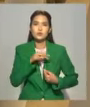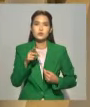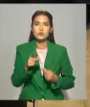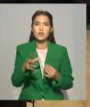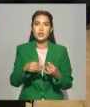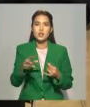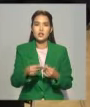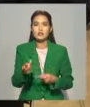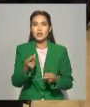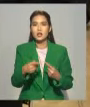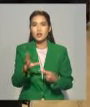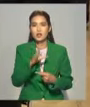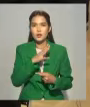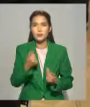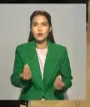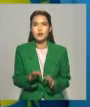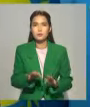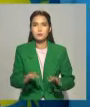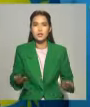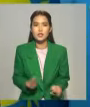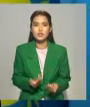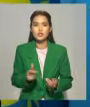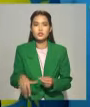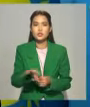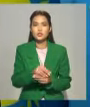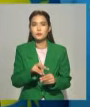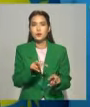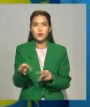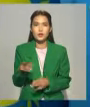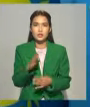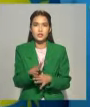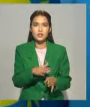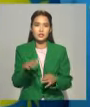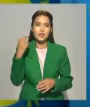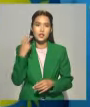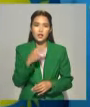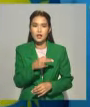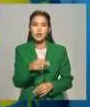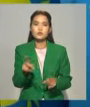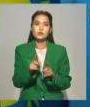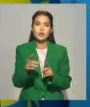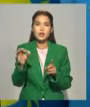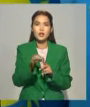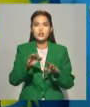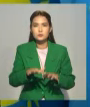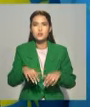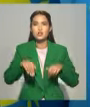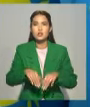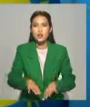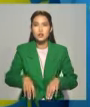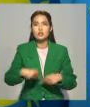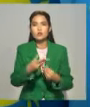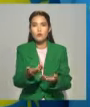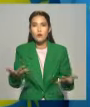В текущем году по обращению жителей двух сел в Уланском районе после вмешательства партии с выездом на место положительно решен вопрос по